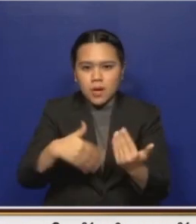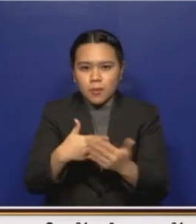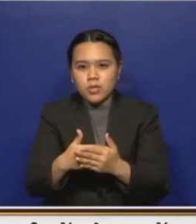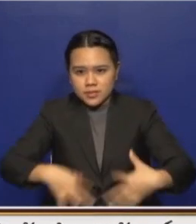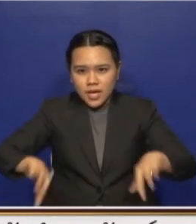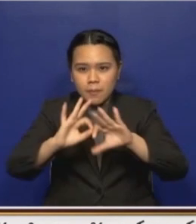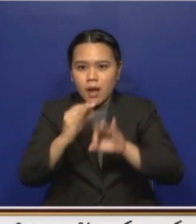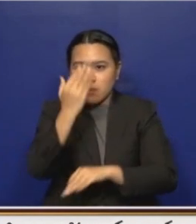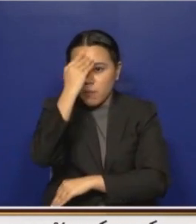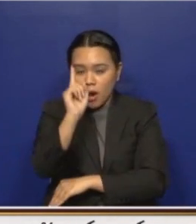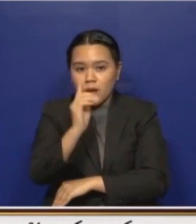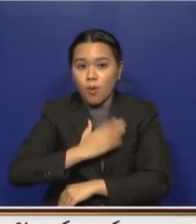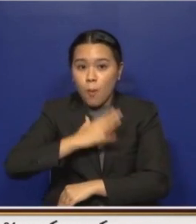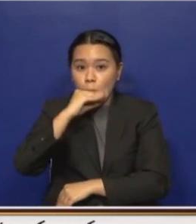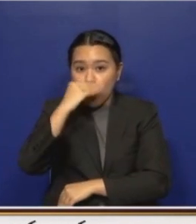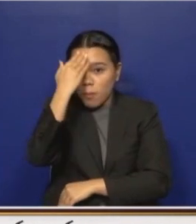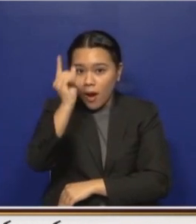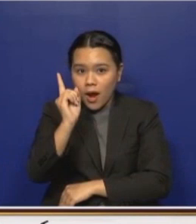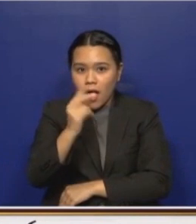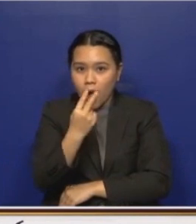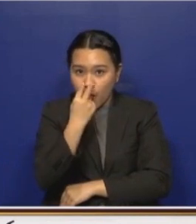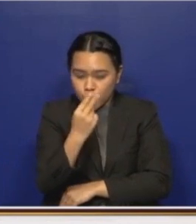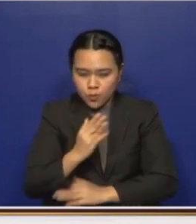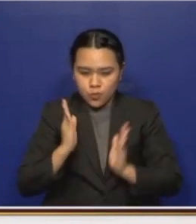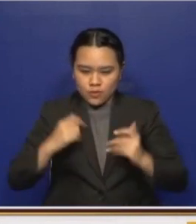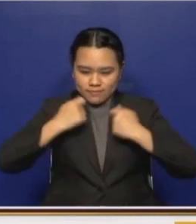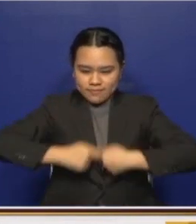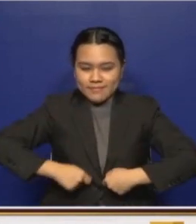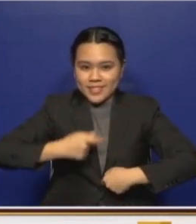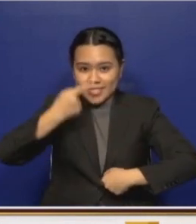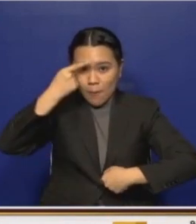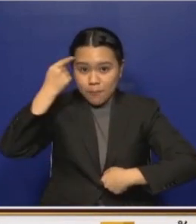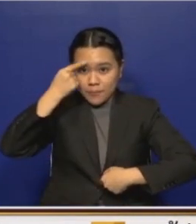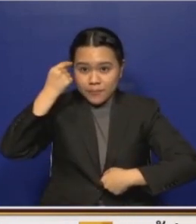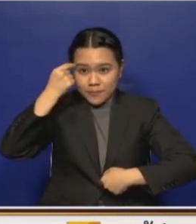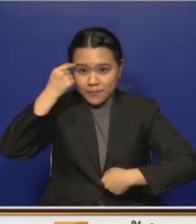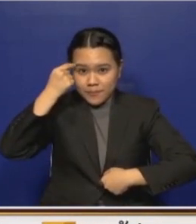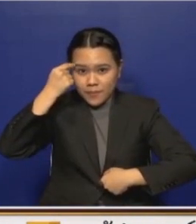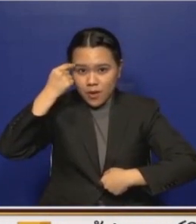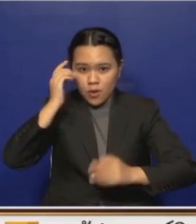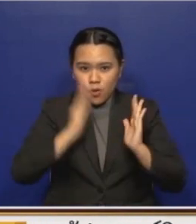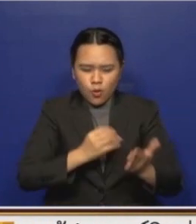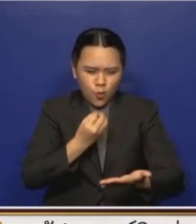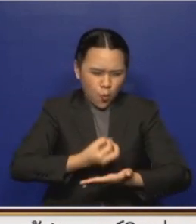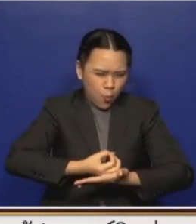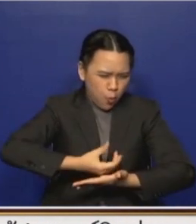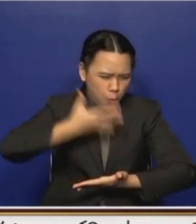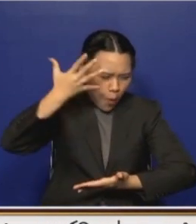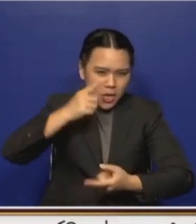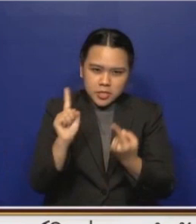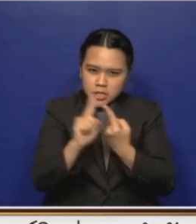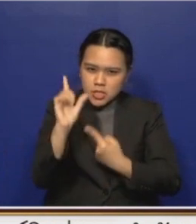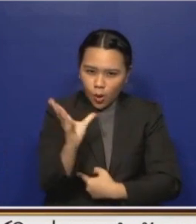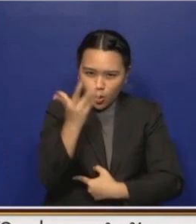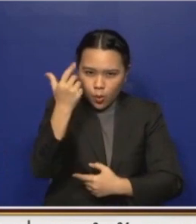นี้นะท่านดูนะฮะคนใส่เสื้อดำฮะอีลอนมัสเป็นมหาเศรษฐีอันดับหนึ่งของโลกครับทำร